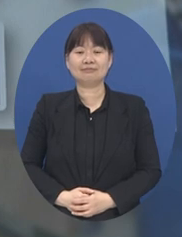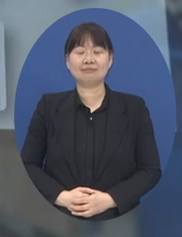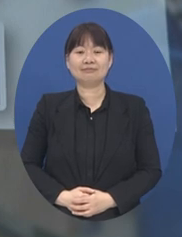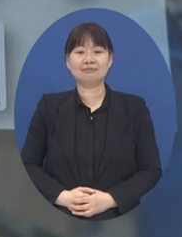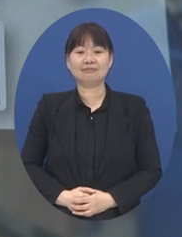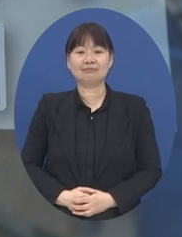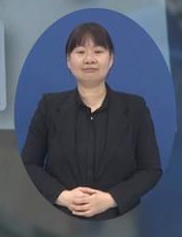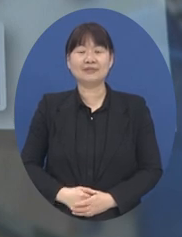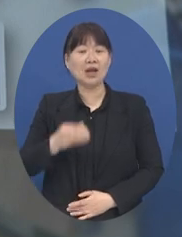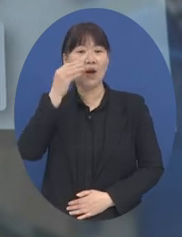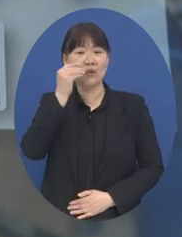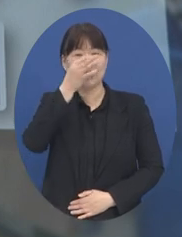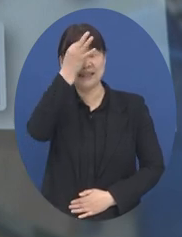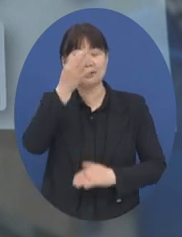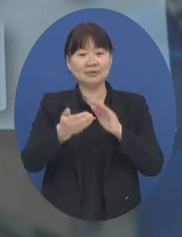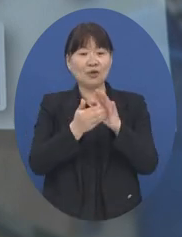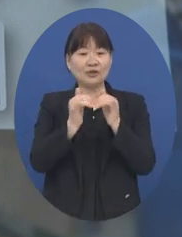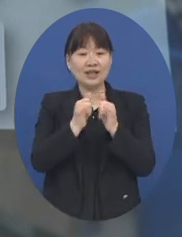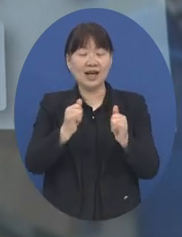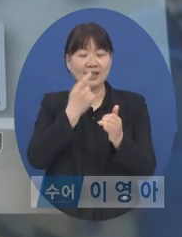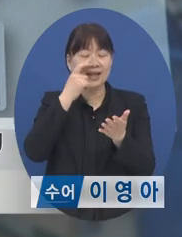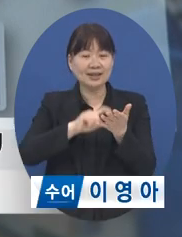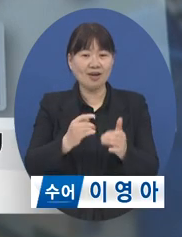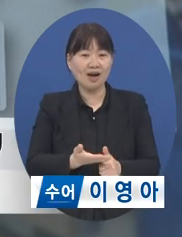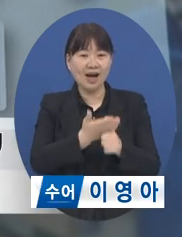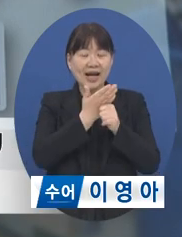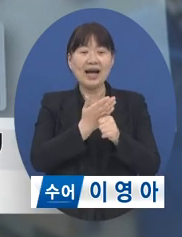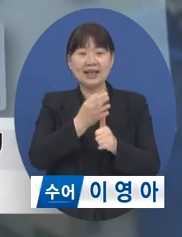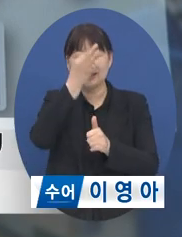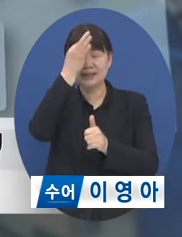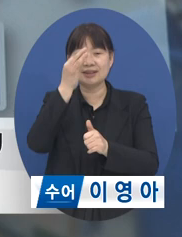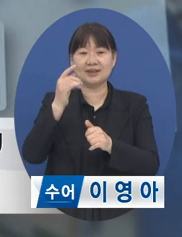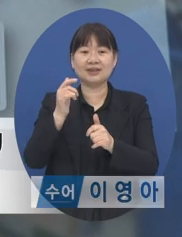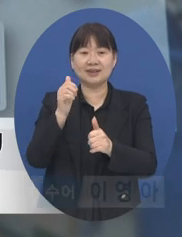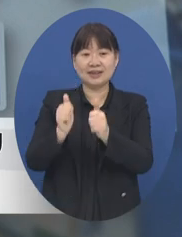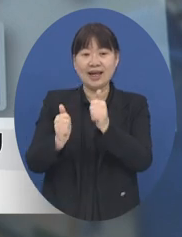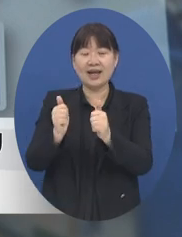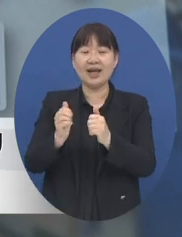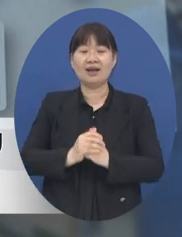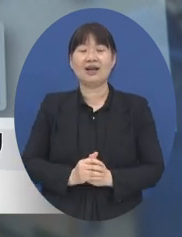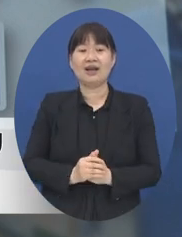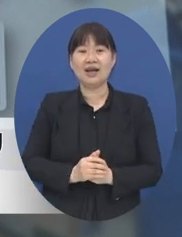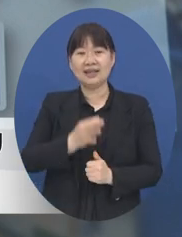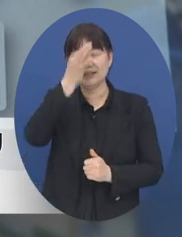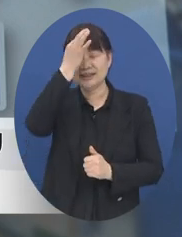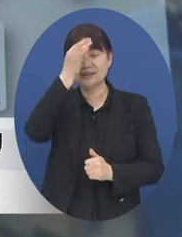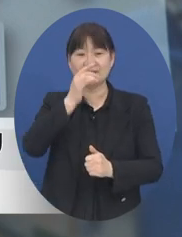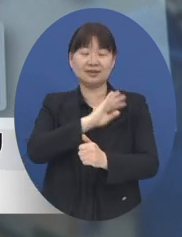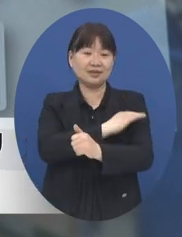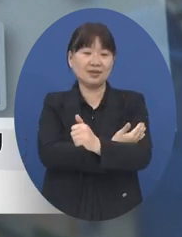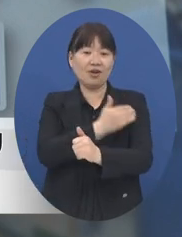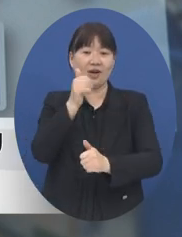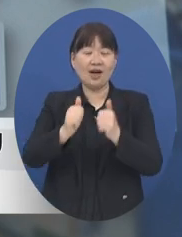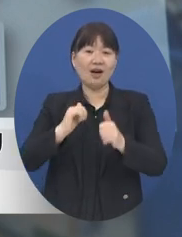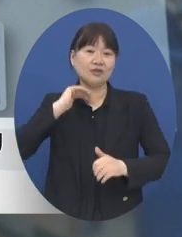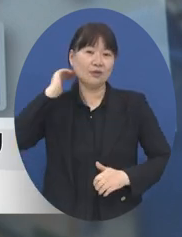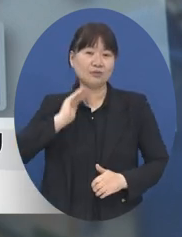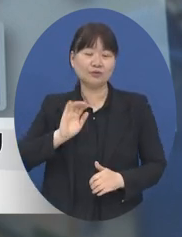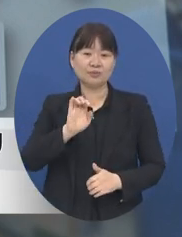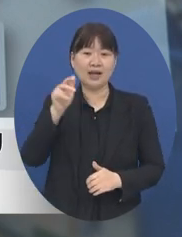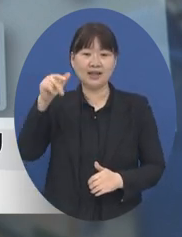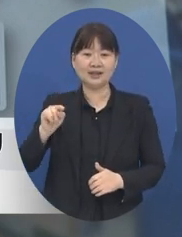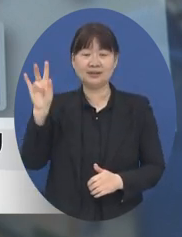숙련된 기술 명장 을 양성하고 발굴하는 기능경기대회 2022 경기도 기능경기대회 될까 의정부와 파주